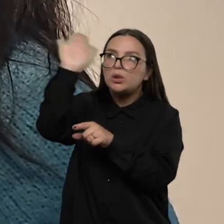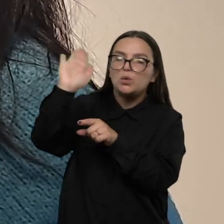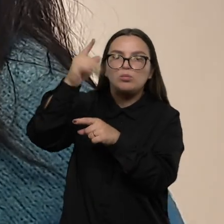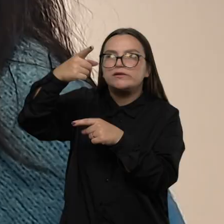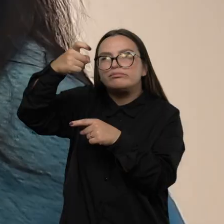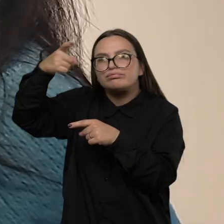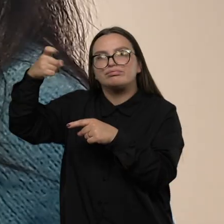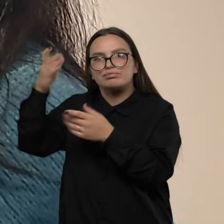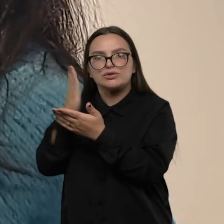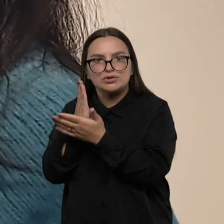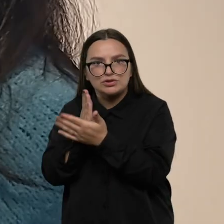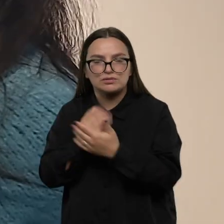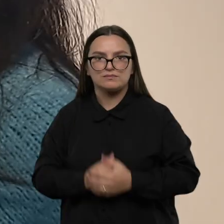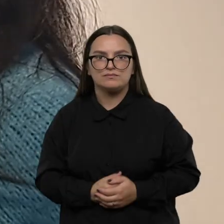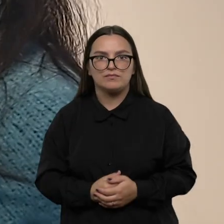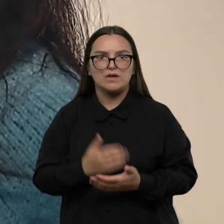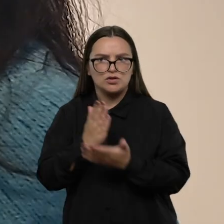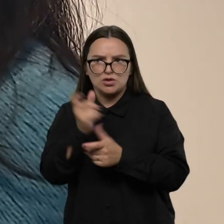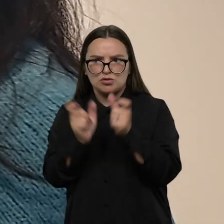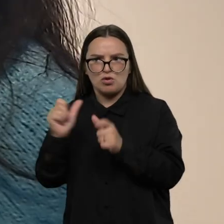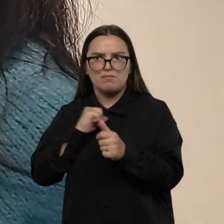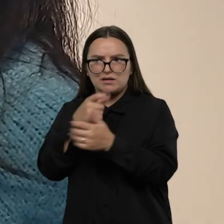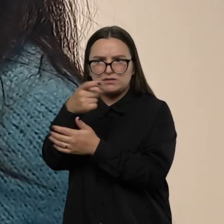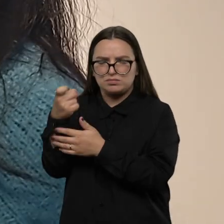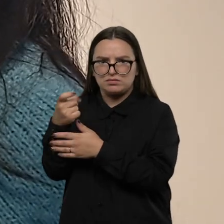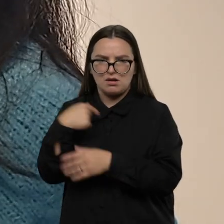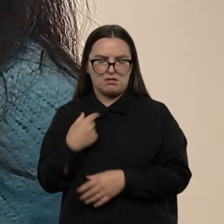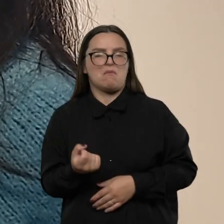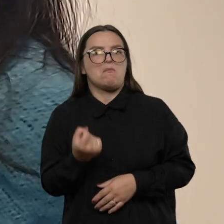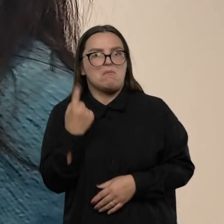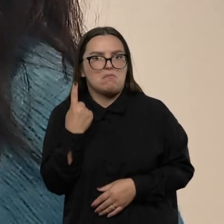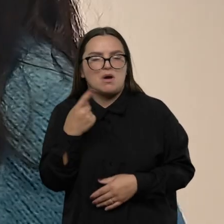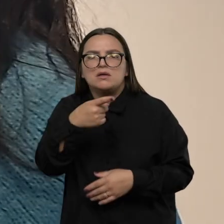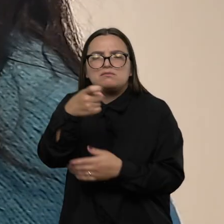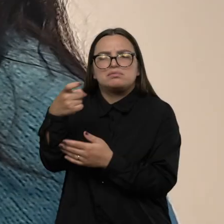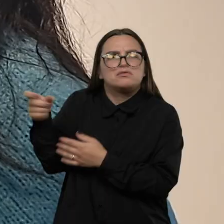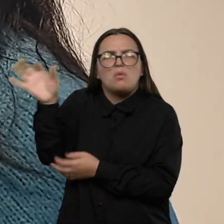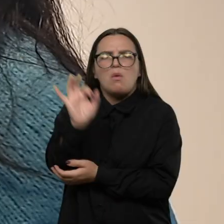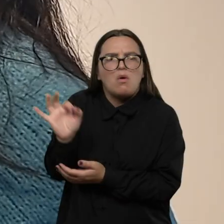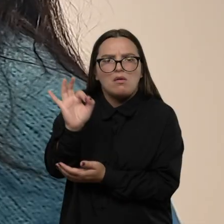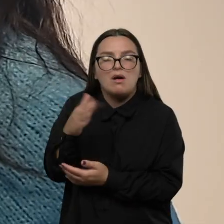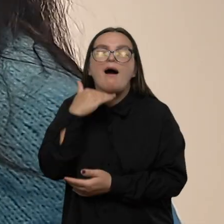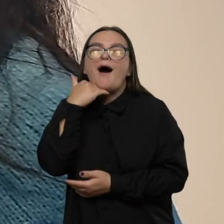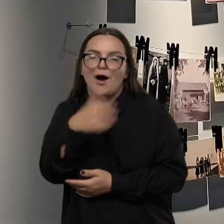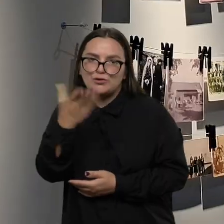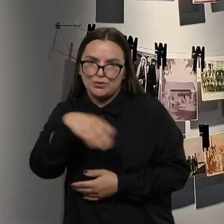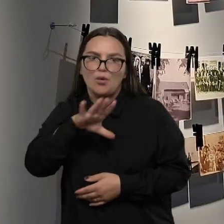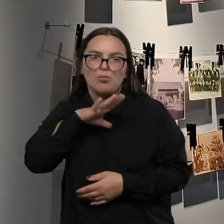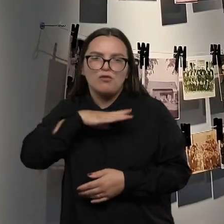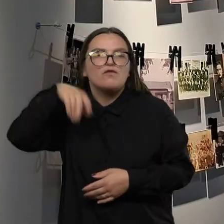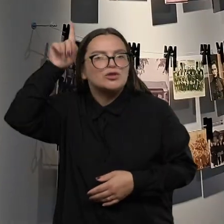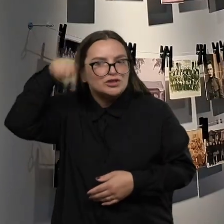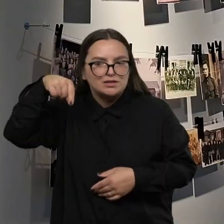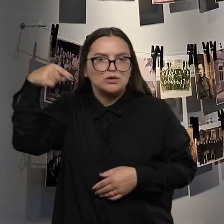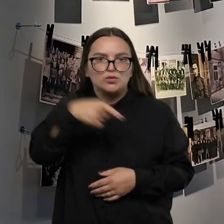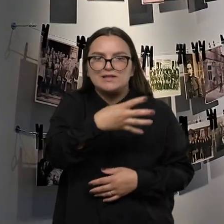ar lubose, tiesiog yra žmonių įrašai ir kilo ta mintis išsiaiškinti, kokie tie įrašai. Aišku, jau buvo žinoma, kad